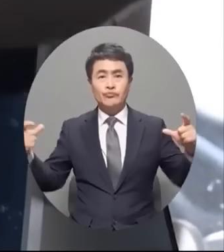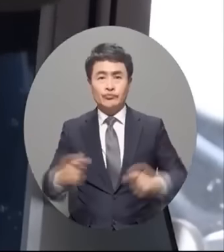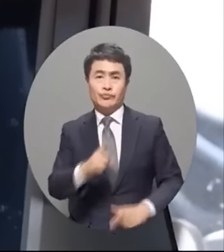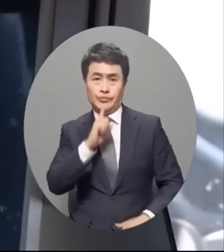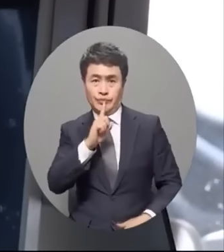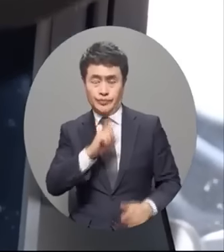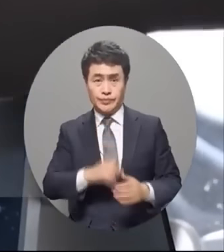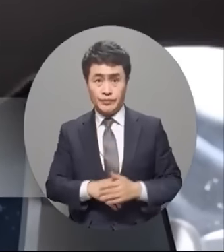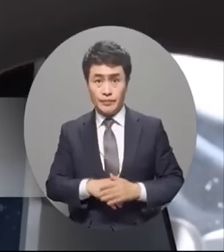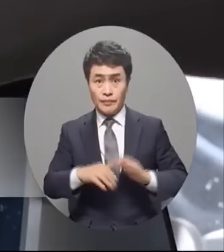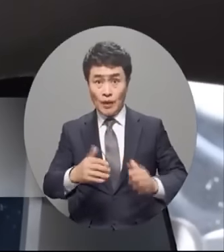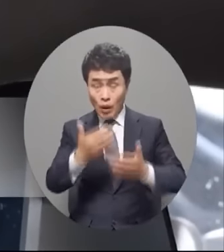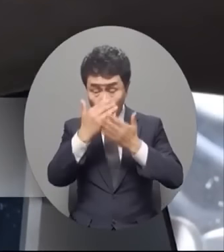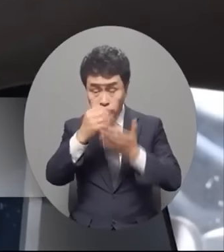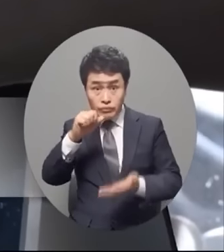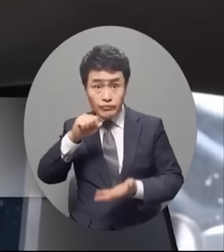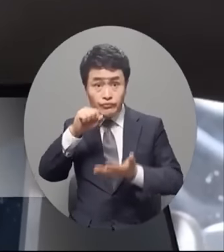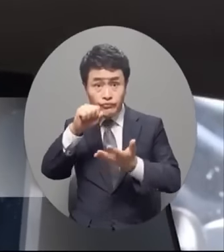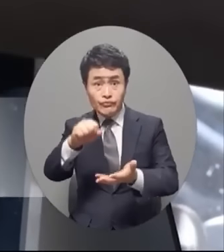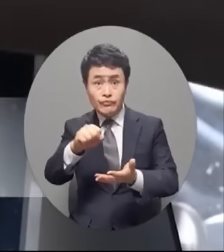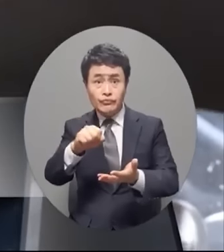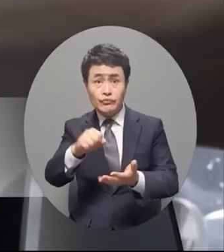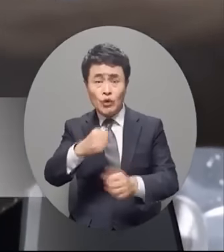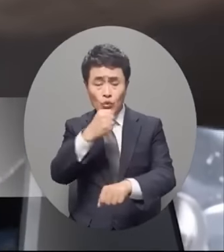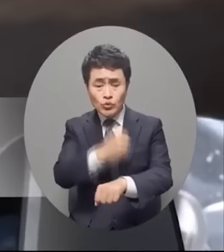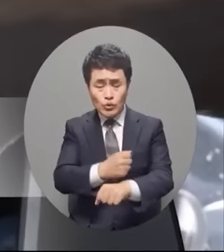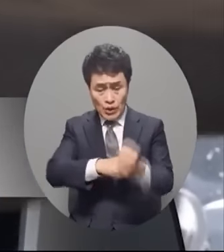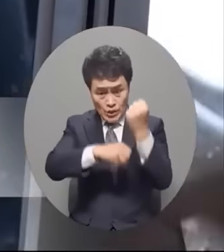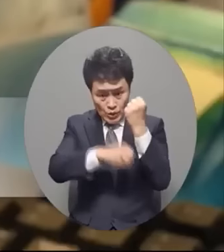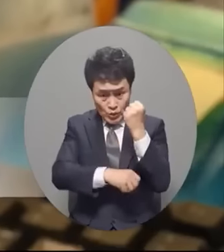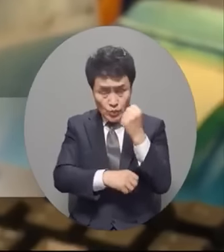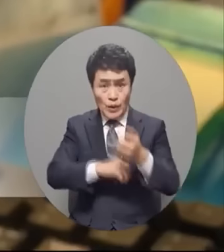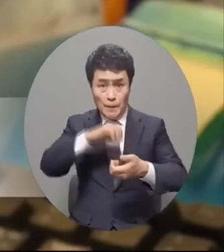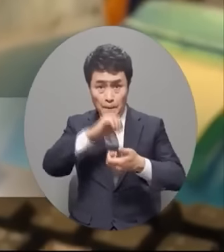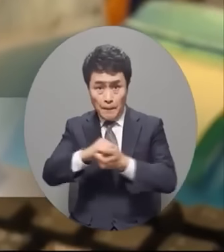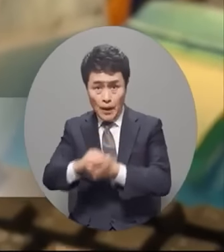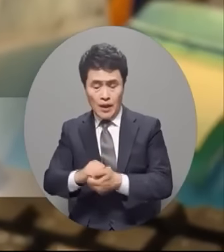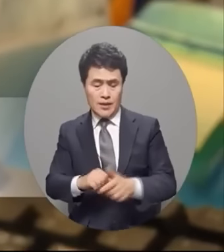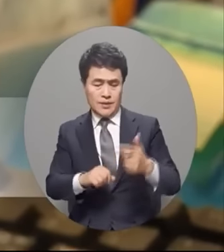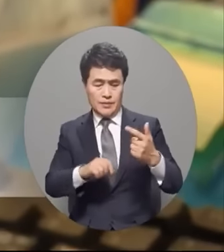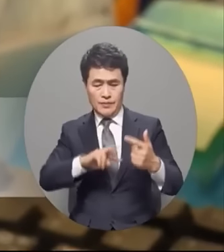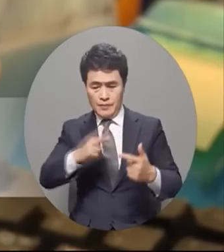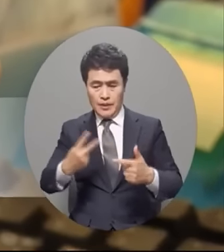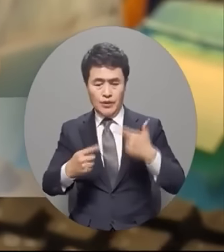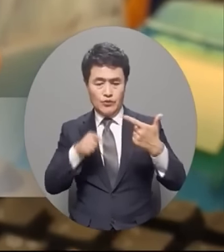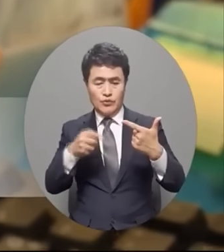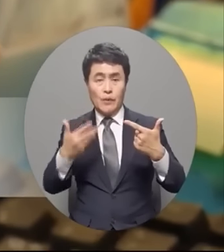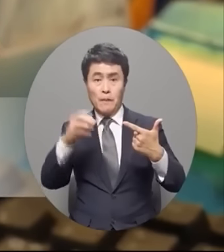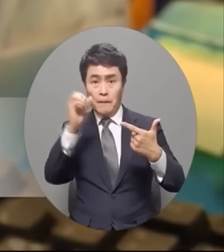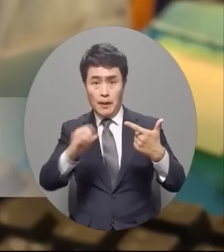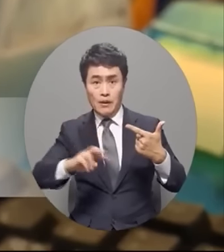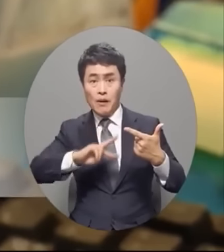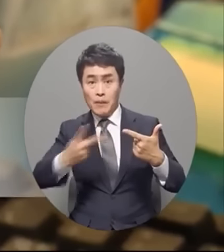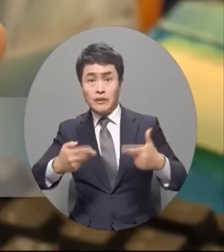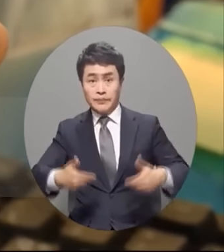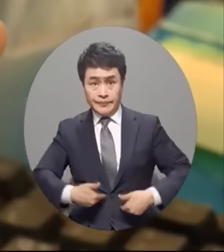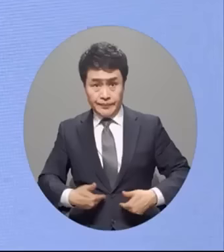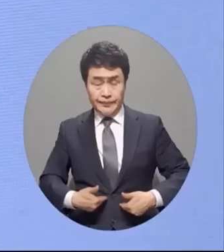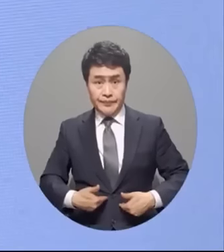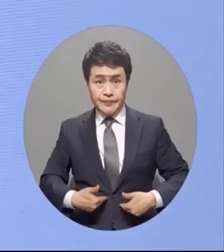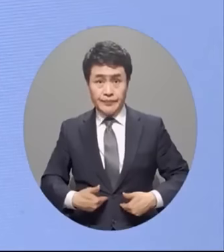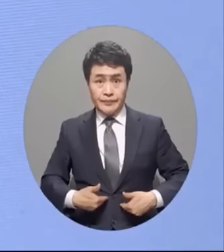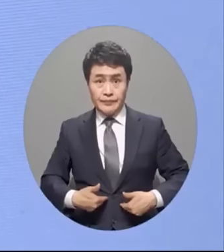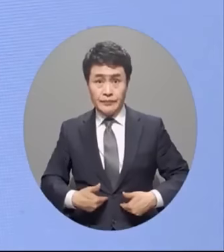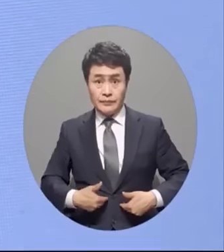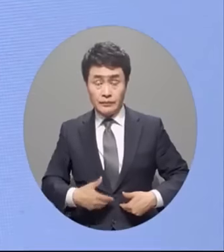호소합니다. 무료배달 음식점이 되려면 수수료를 기존의 정액제에서 6.8% 정률제로 바꿔야 하기 때문입니다.